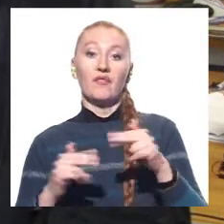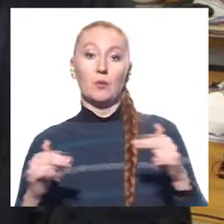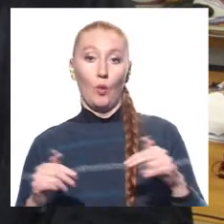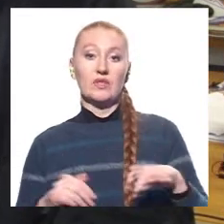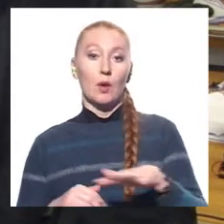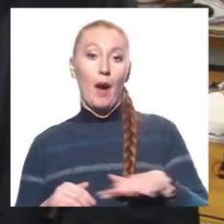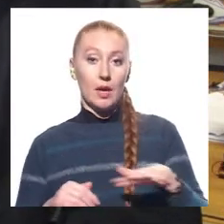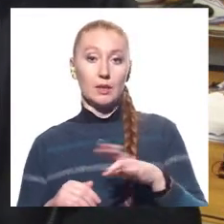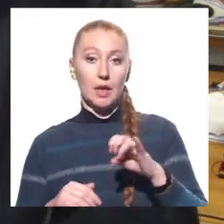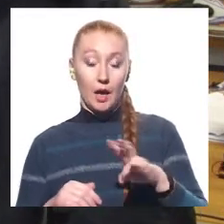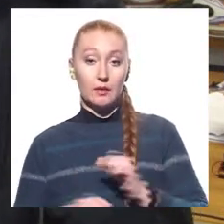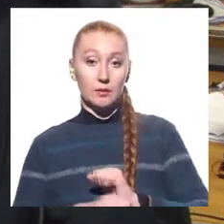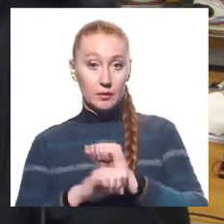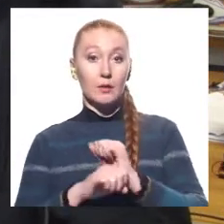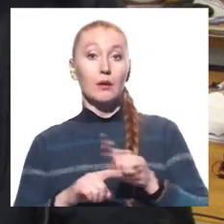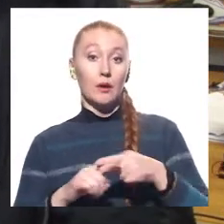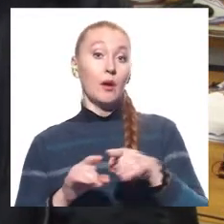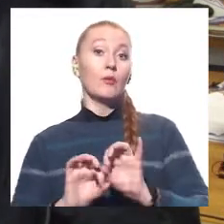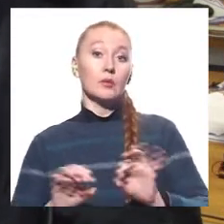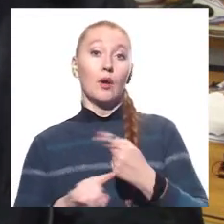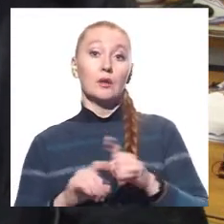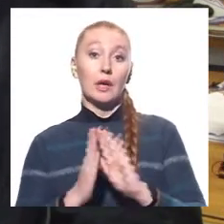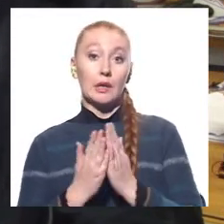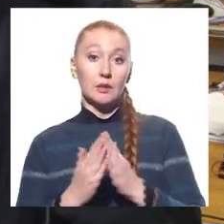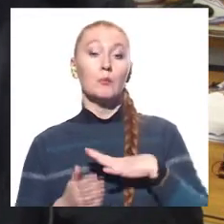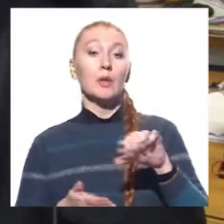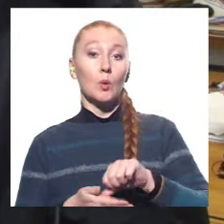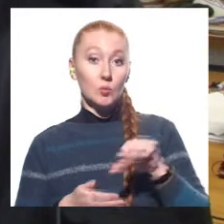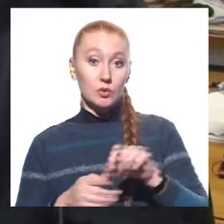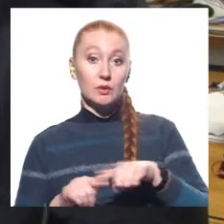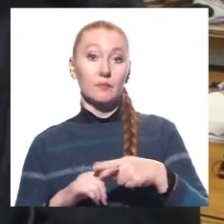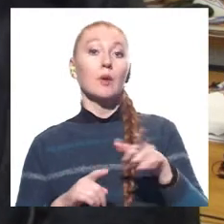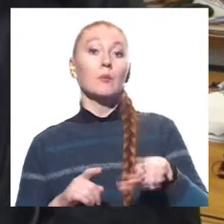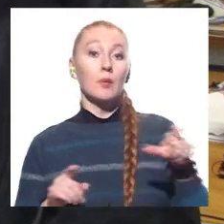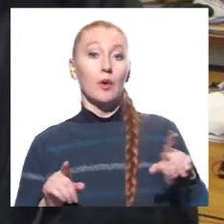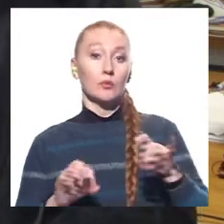Майдан. І, власне, відповідно, презентували цю книгу, і були учасники саме Дніпровського Майдану,